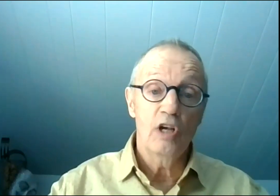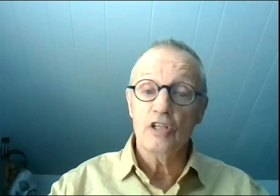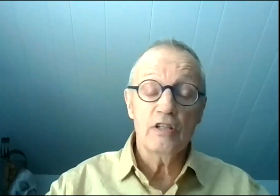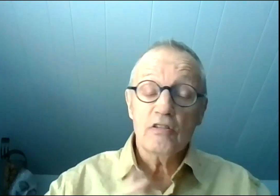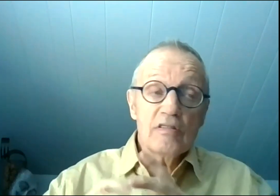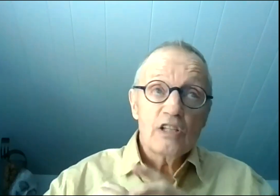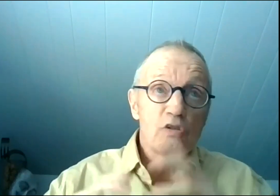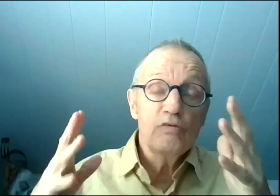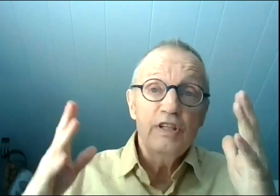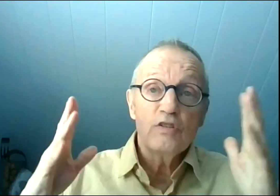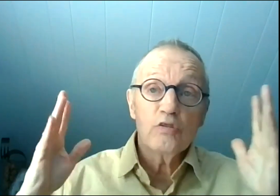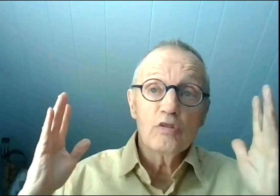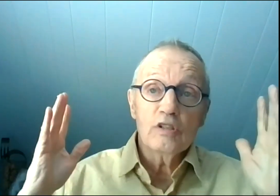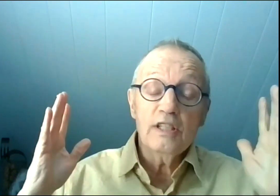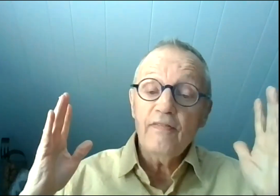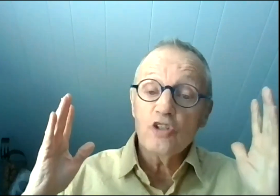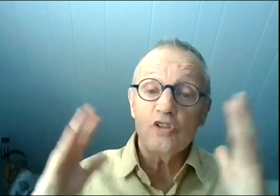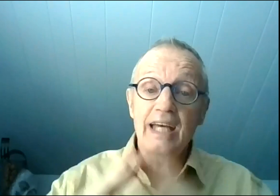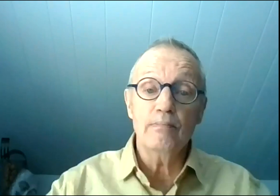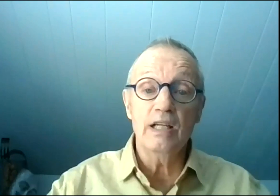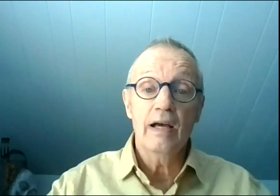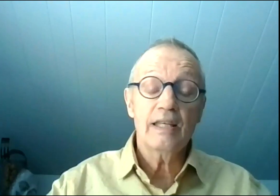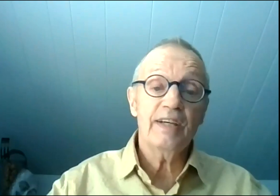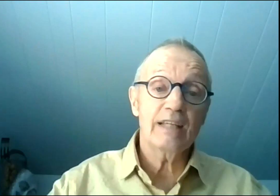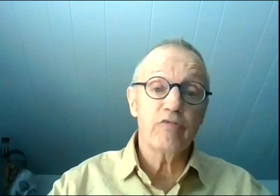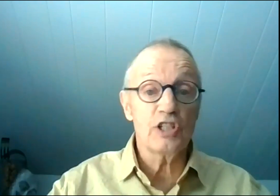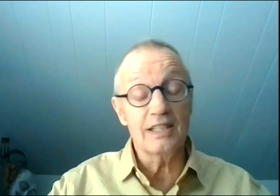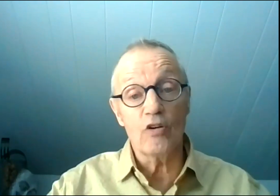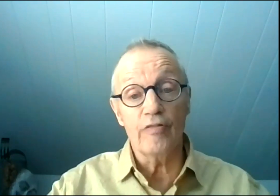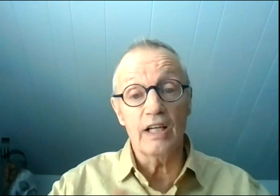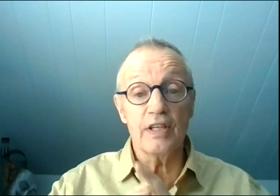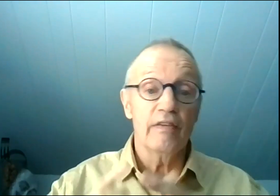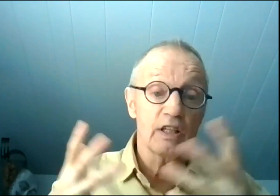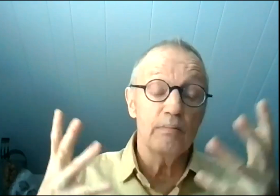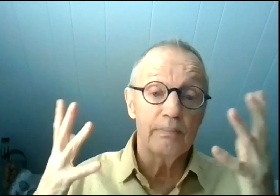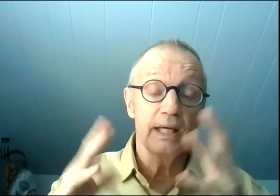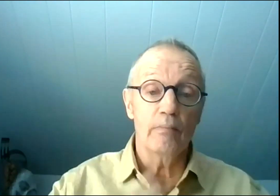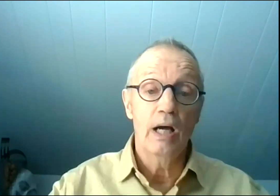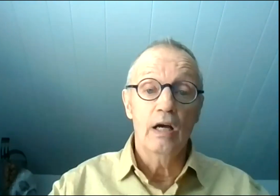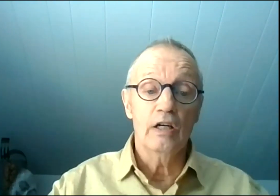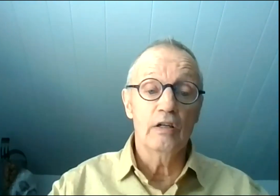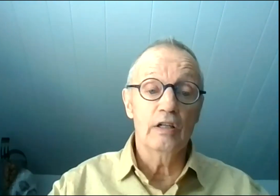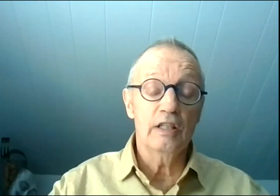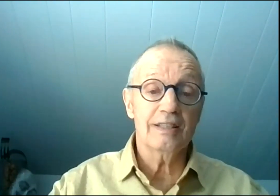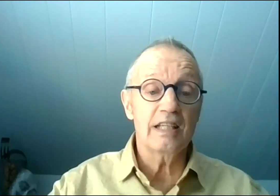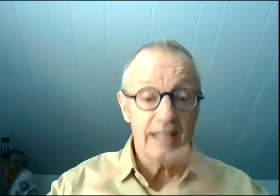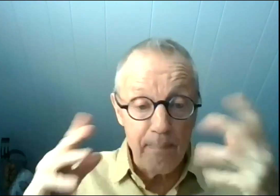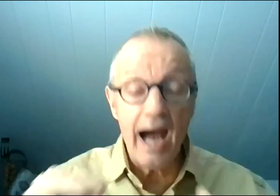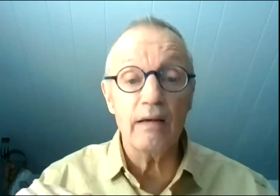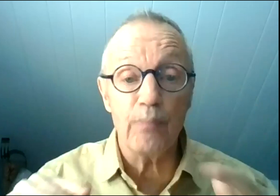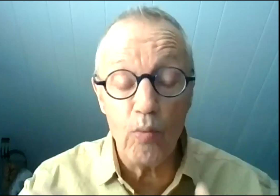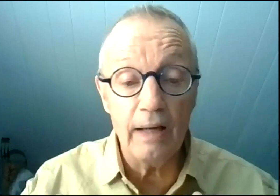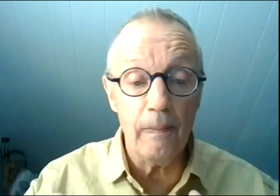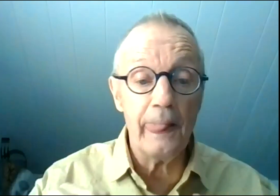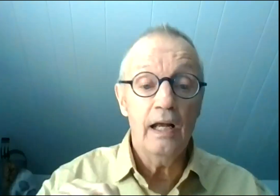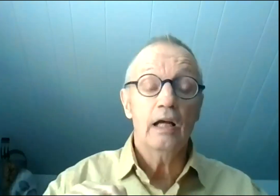réactionnels. Ça soulevait tout, et ça fait juste 1 an et demi, ça fait 4 fois que je donne ces conférences avec le même thème. Et ça